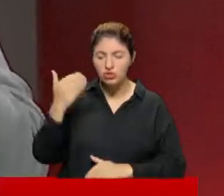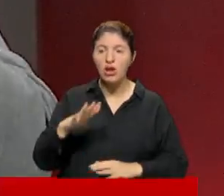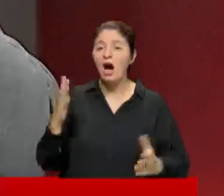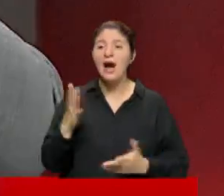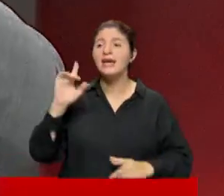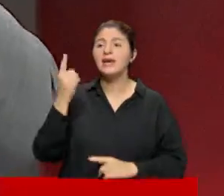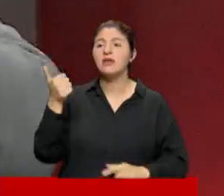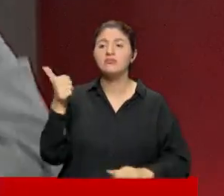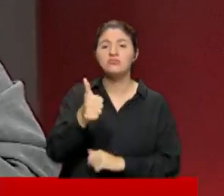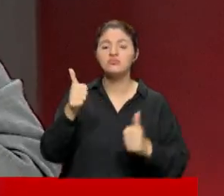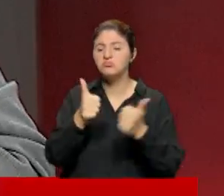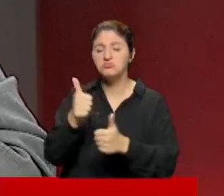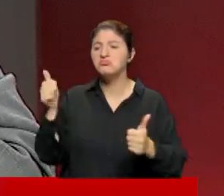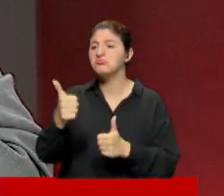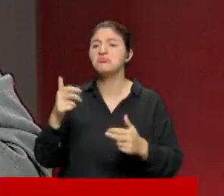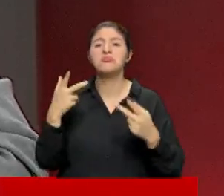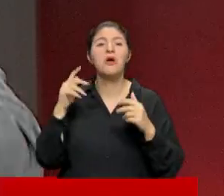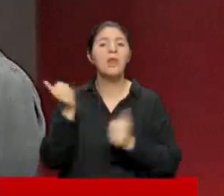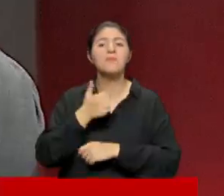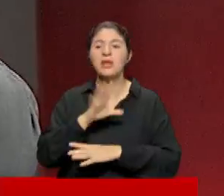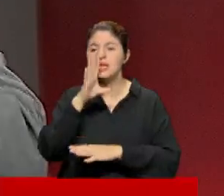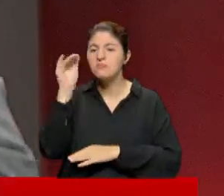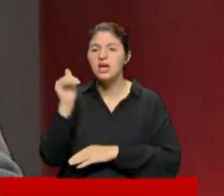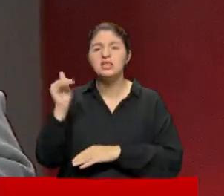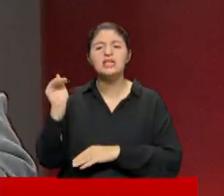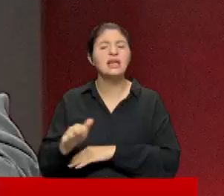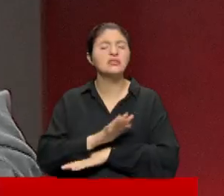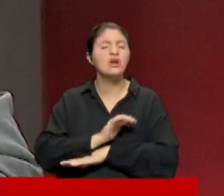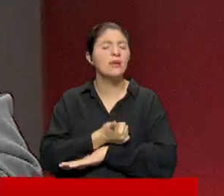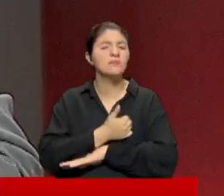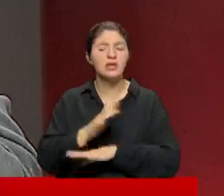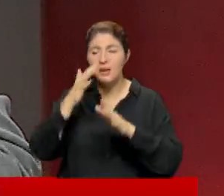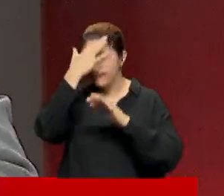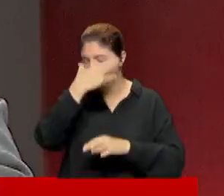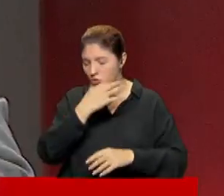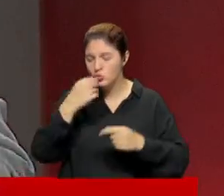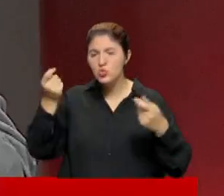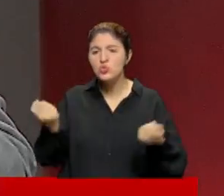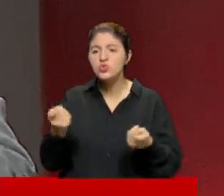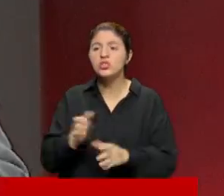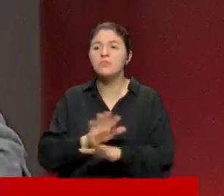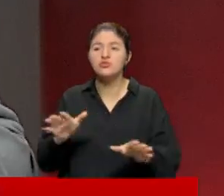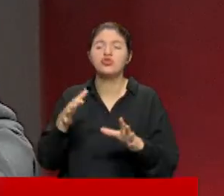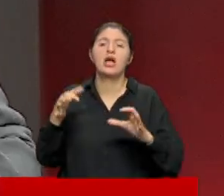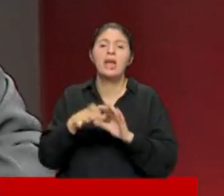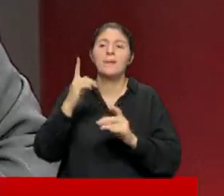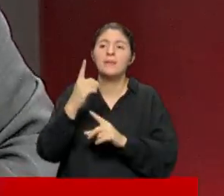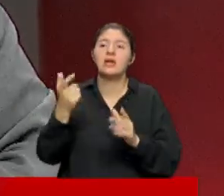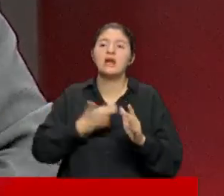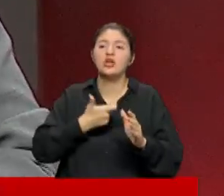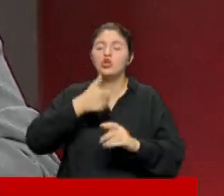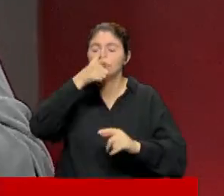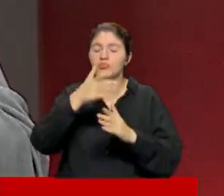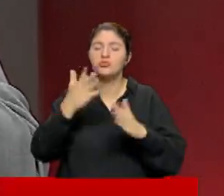hangi iktidar gelirse gelsin kim gelirse gelsin başörtüyle uğraşamayacağım dair bir kanunu